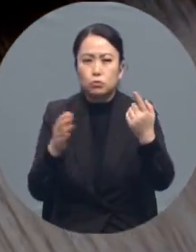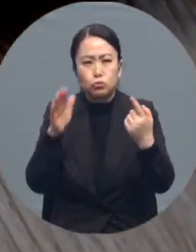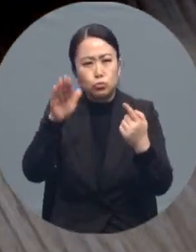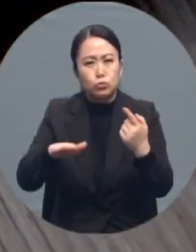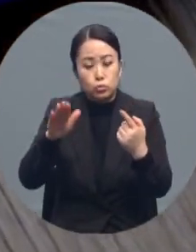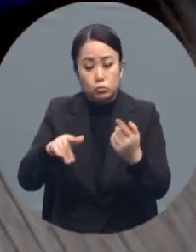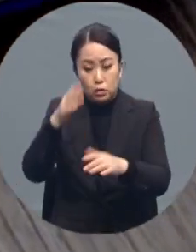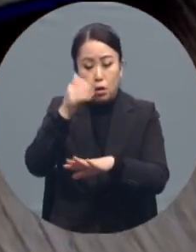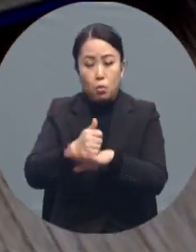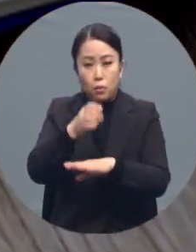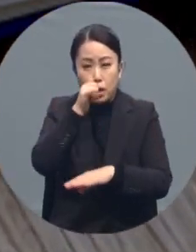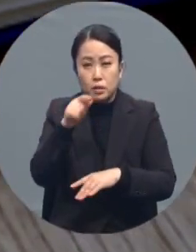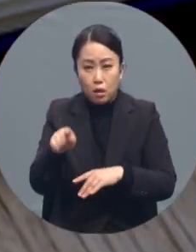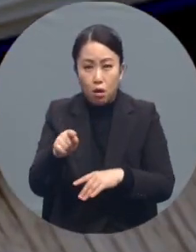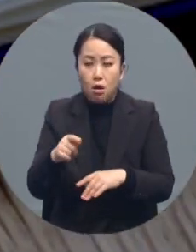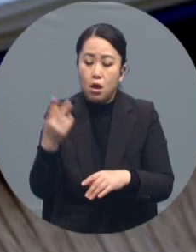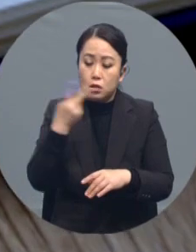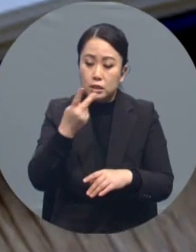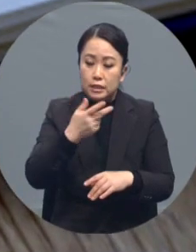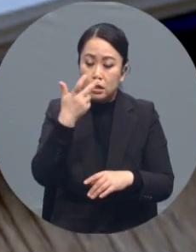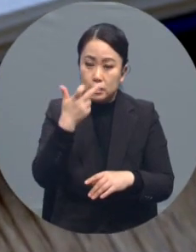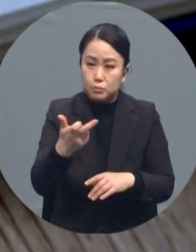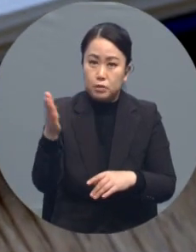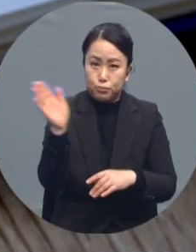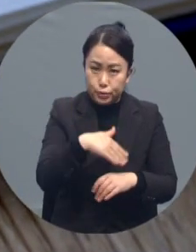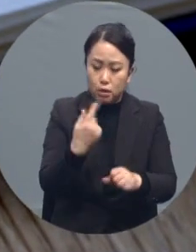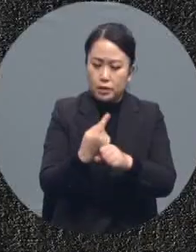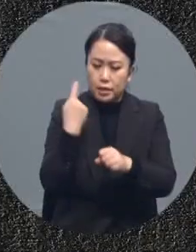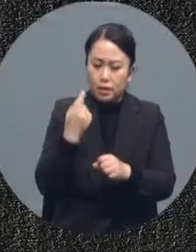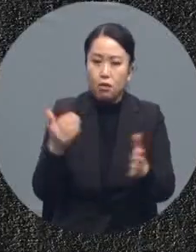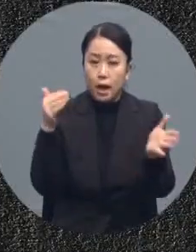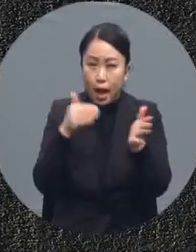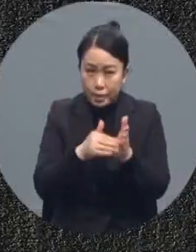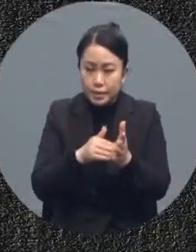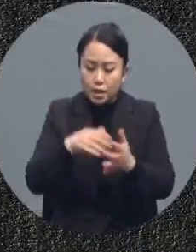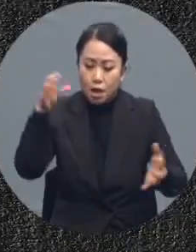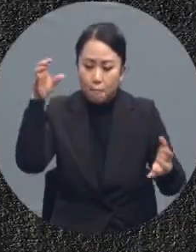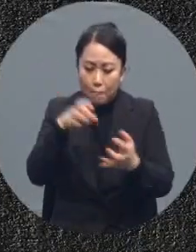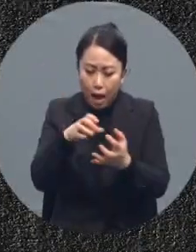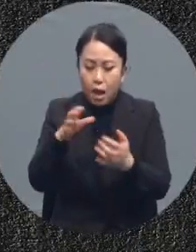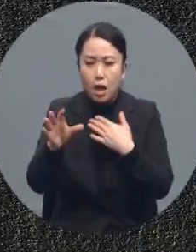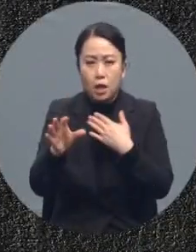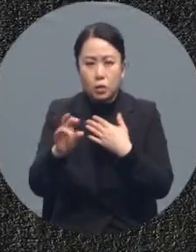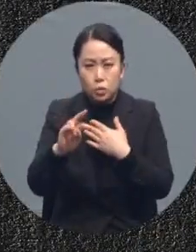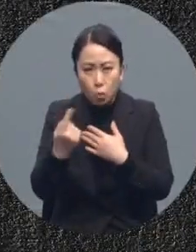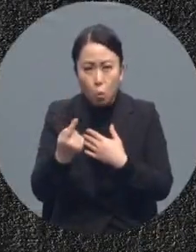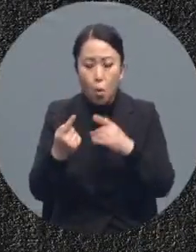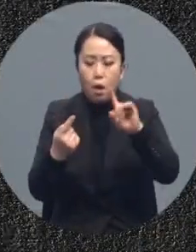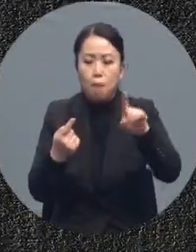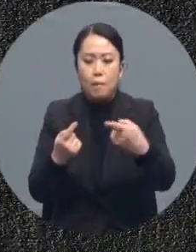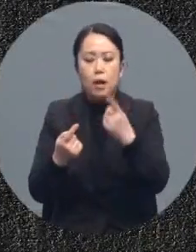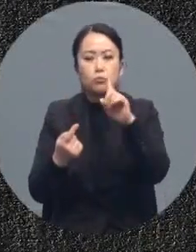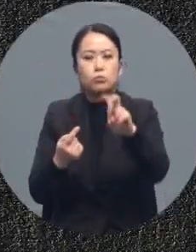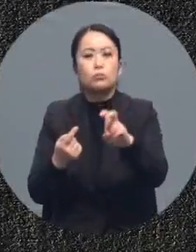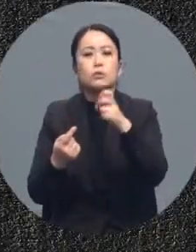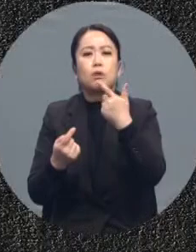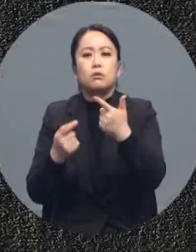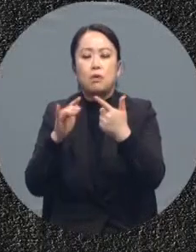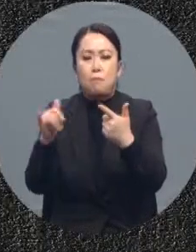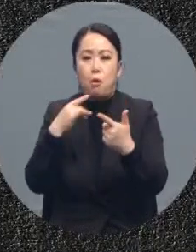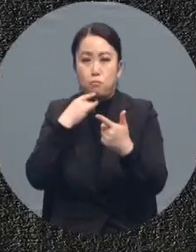조사를 시작한 2017년부터 지난해까지 고독사 수를 모두 더해도 백 26명뿐입니다